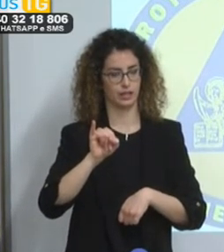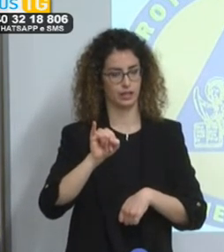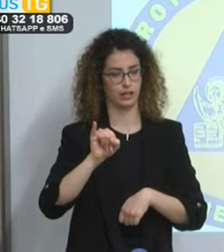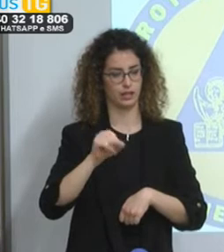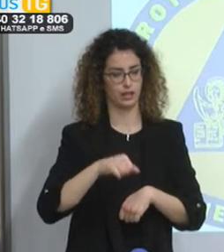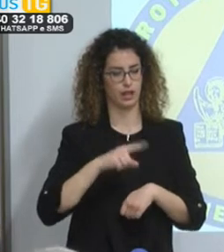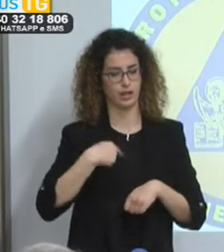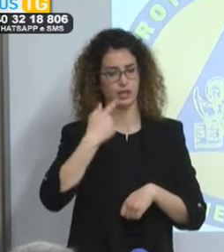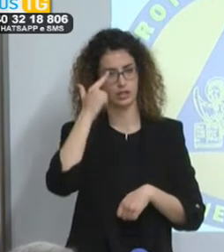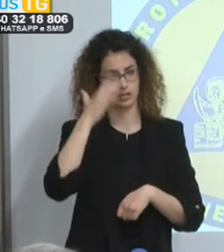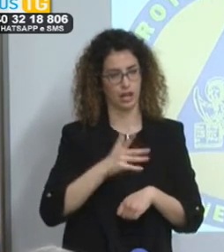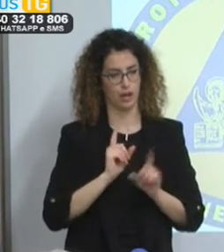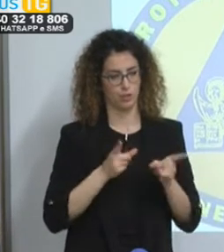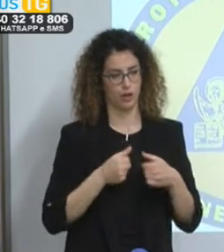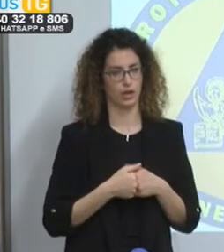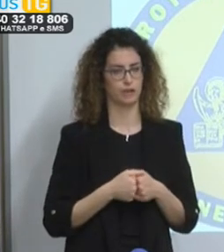Poi sappiamo anche che